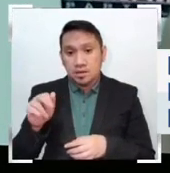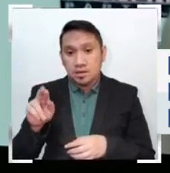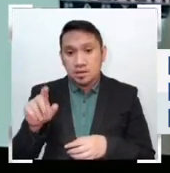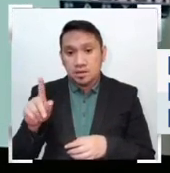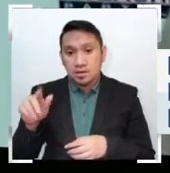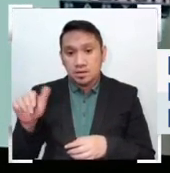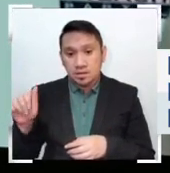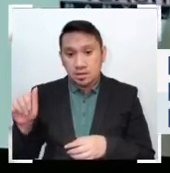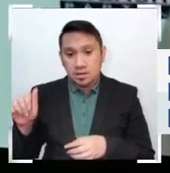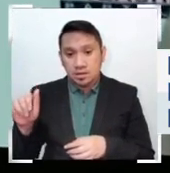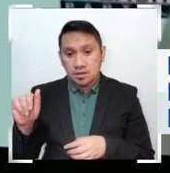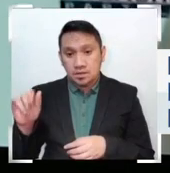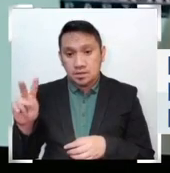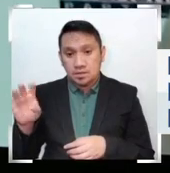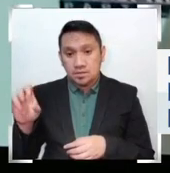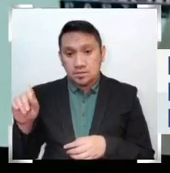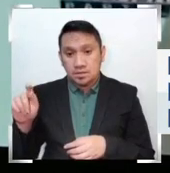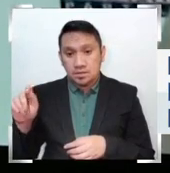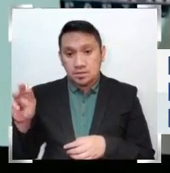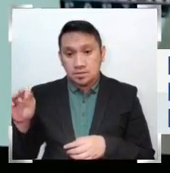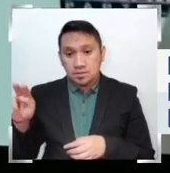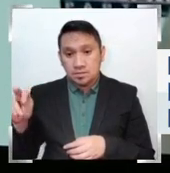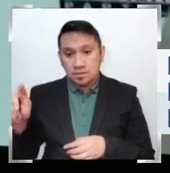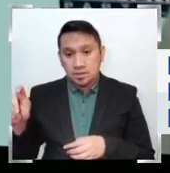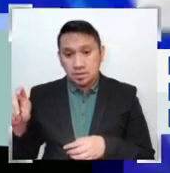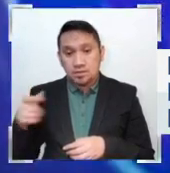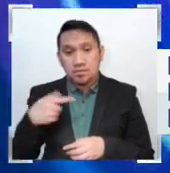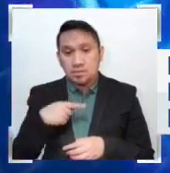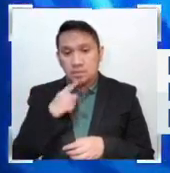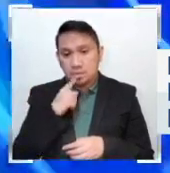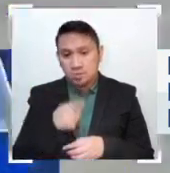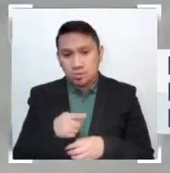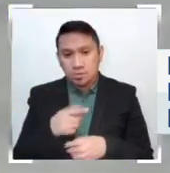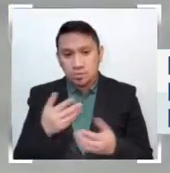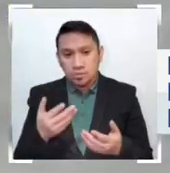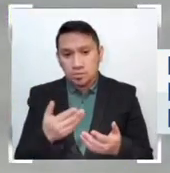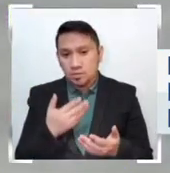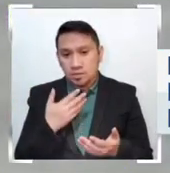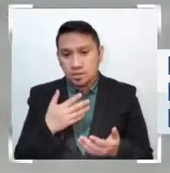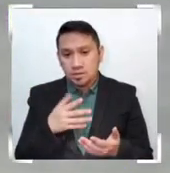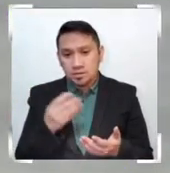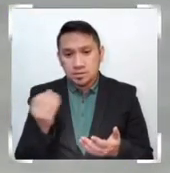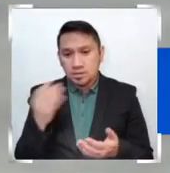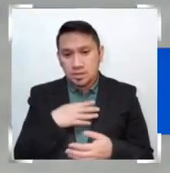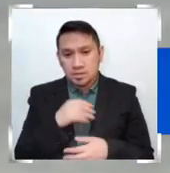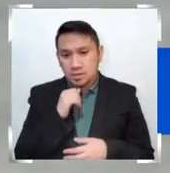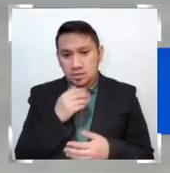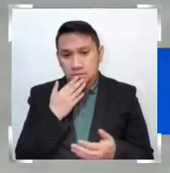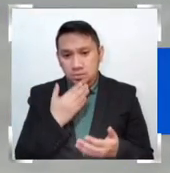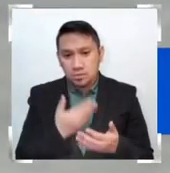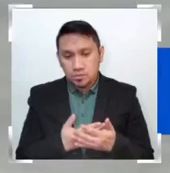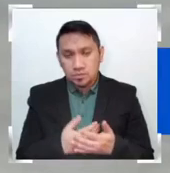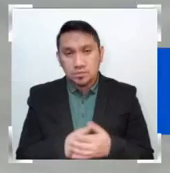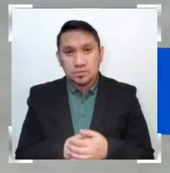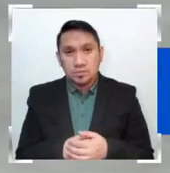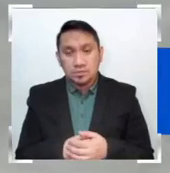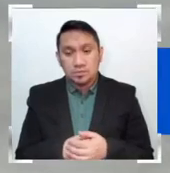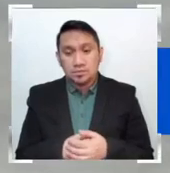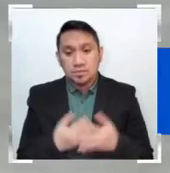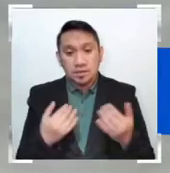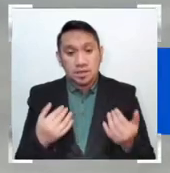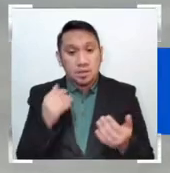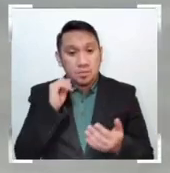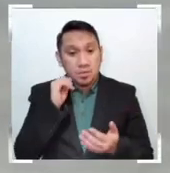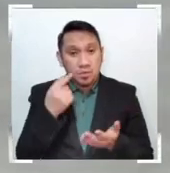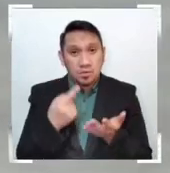yung fact na ito ay bulok na bill. Bukas nakatakdang dinggin ng House Committee on Appropriations ang